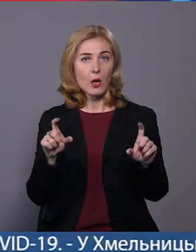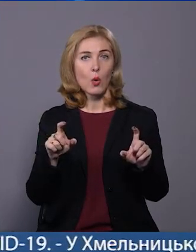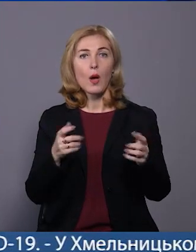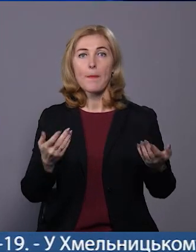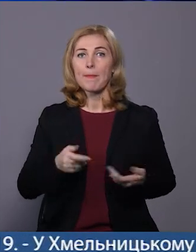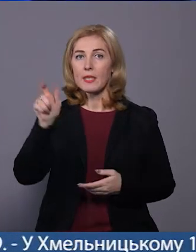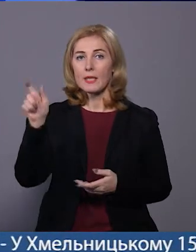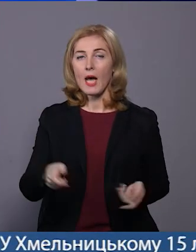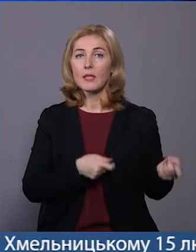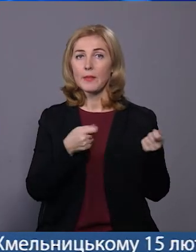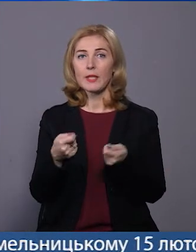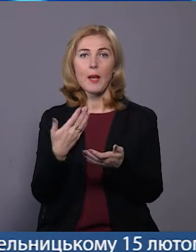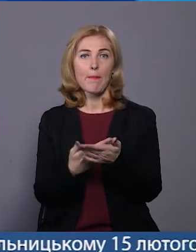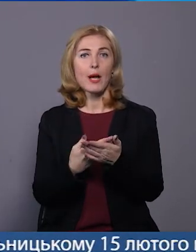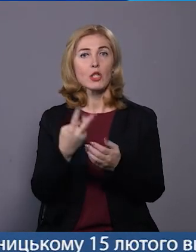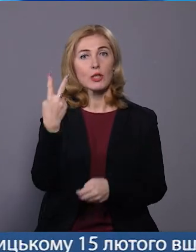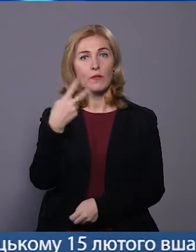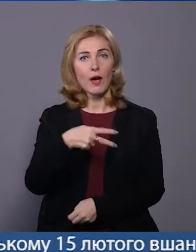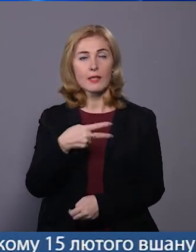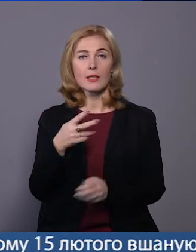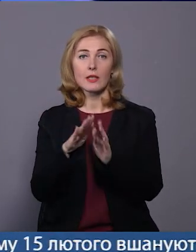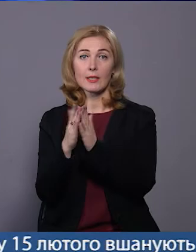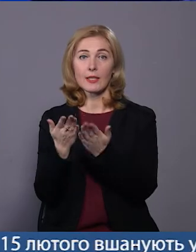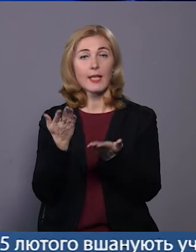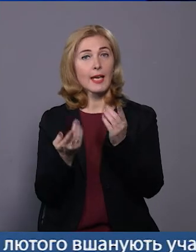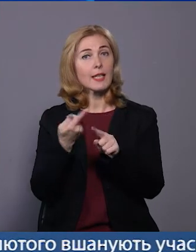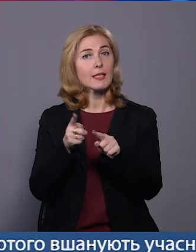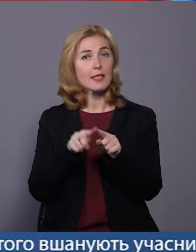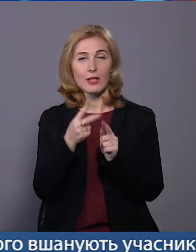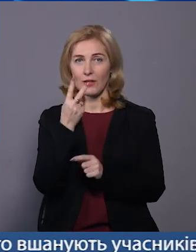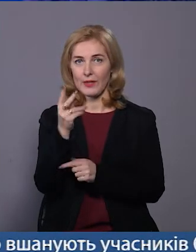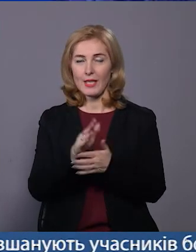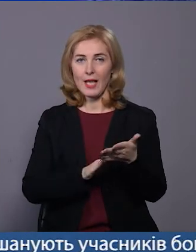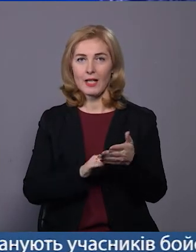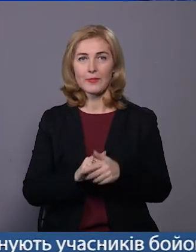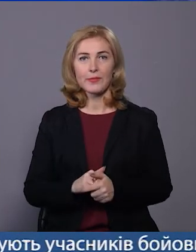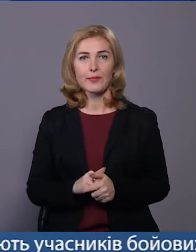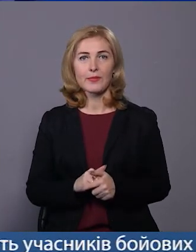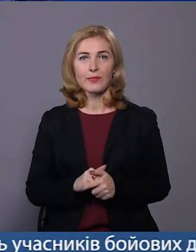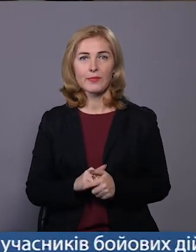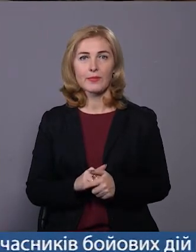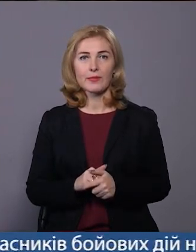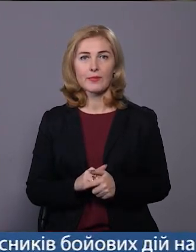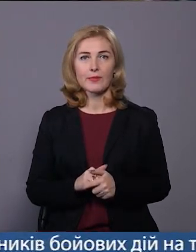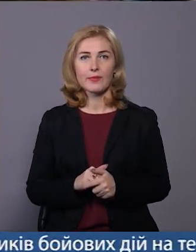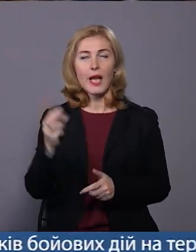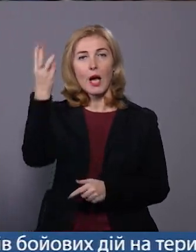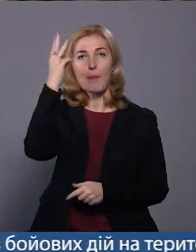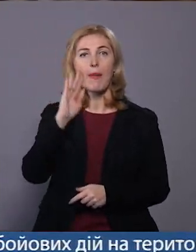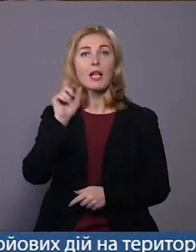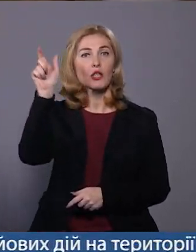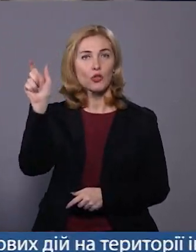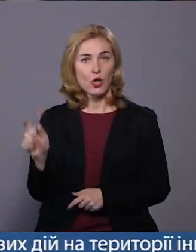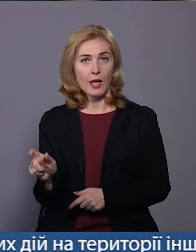містяни принесли майже 2 десятки видань. Які це книжки? Дивіться далі у сюжеті. Хмельничанка